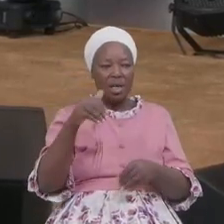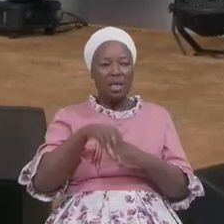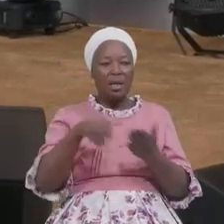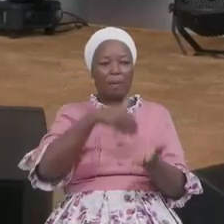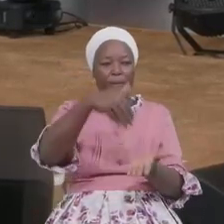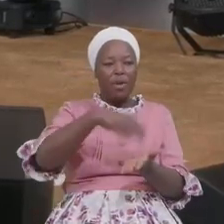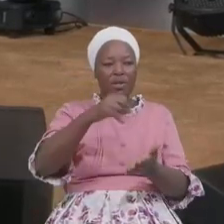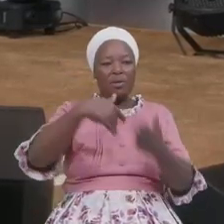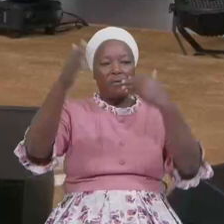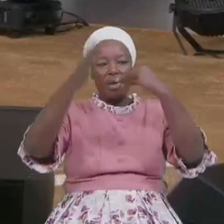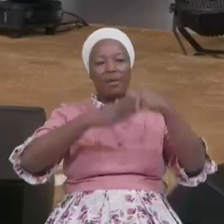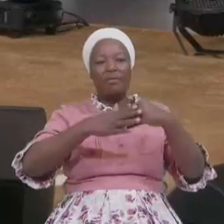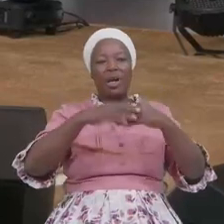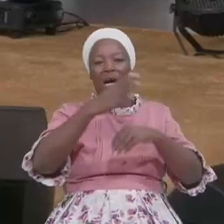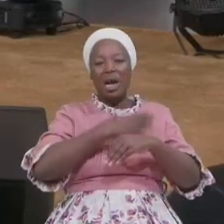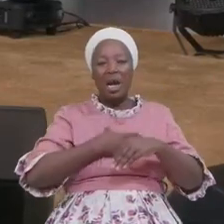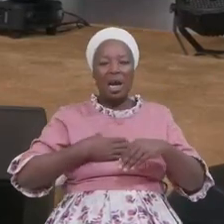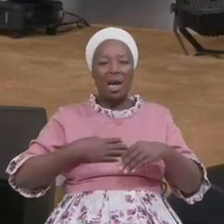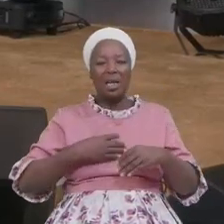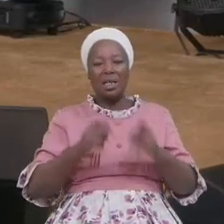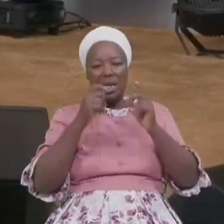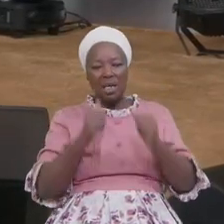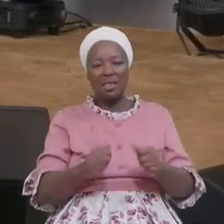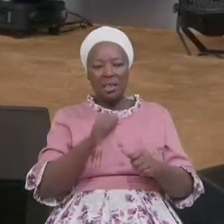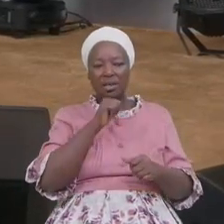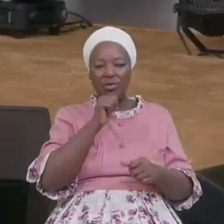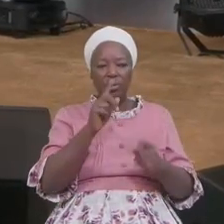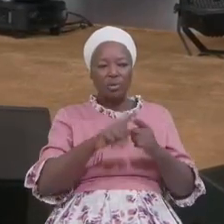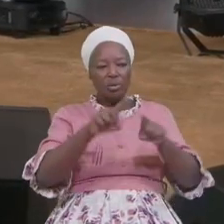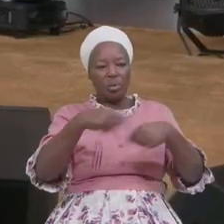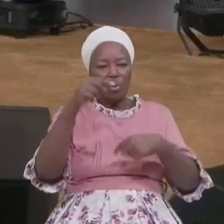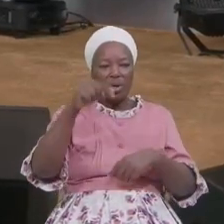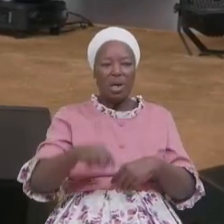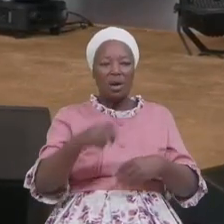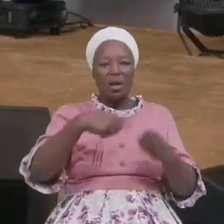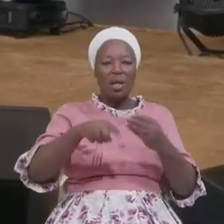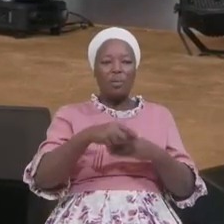coucher presque tout un jour.